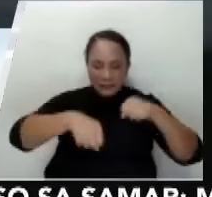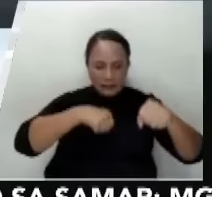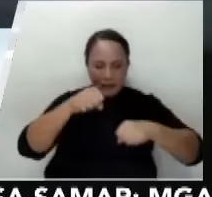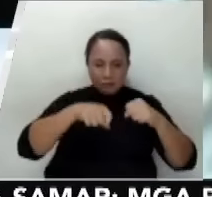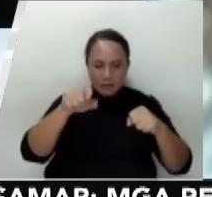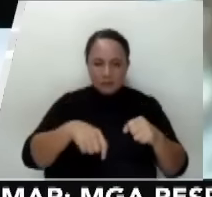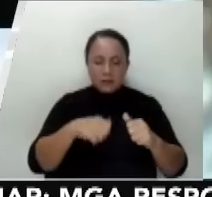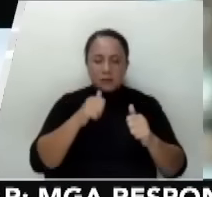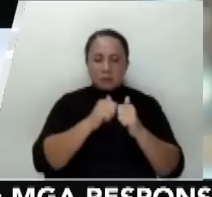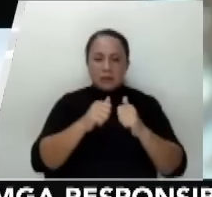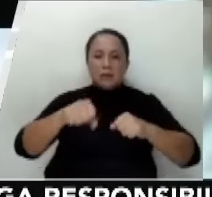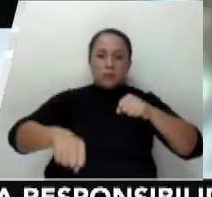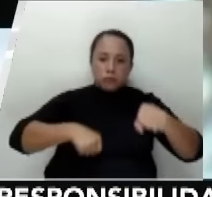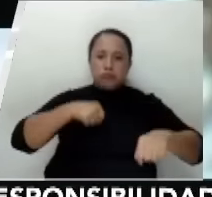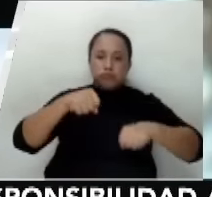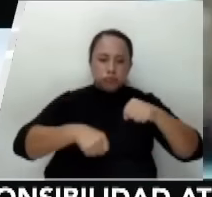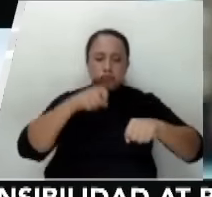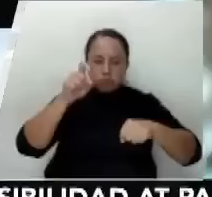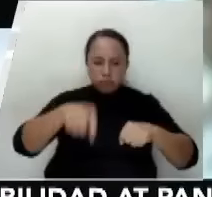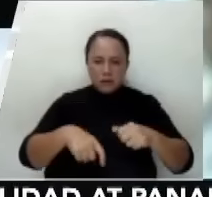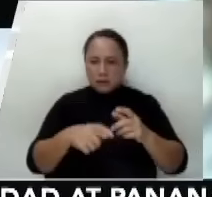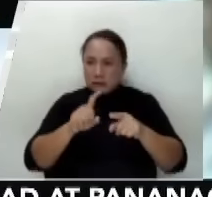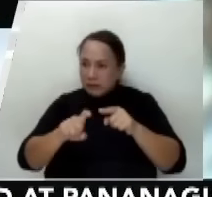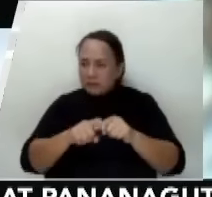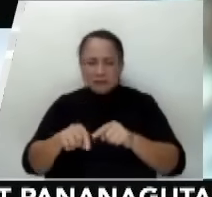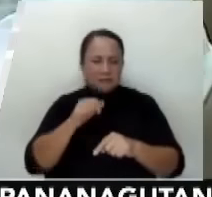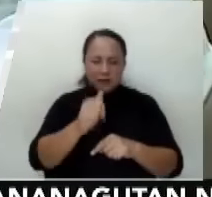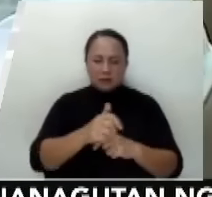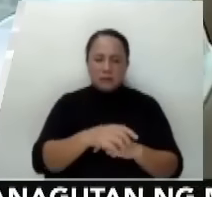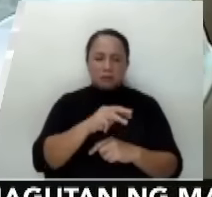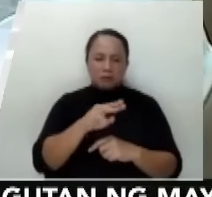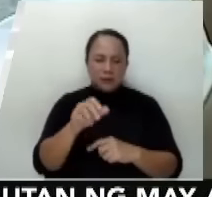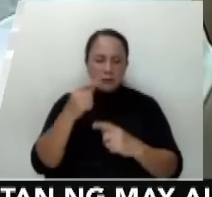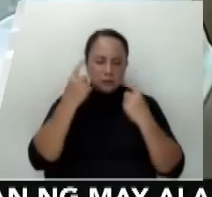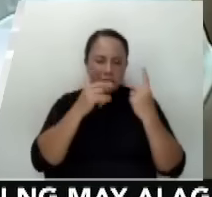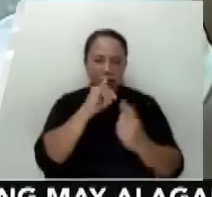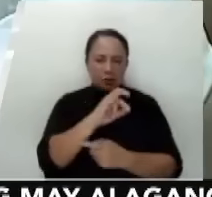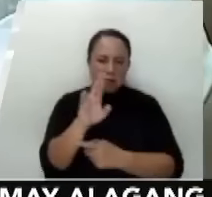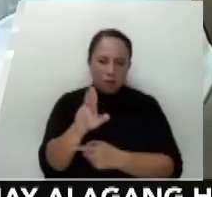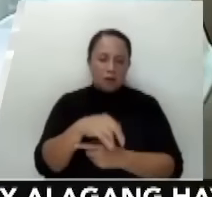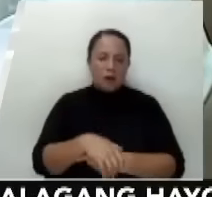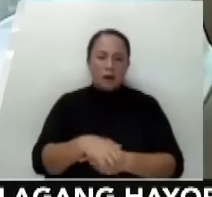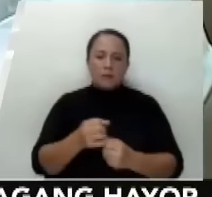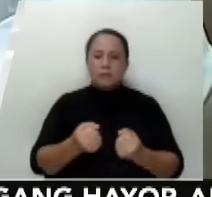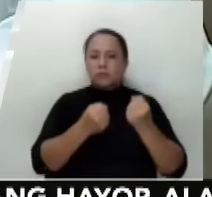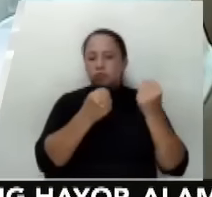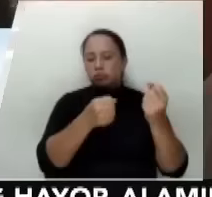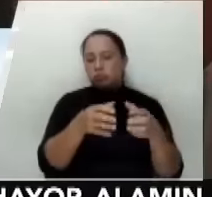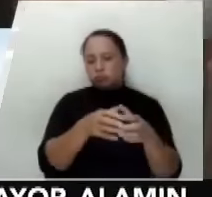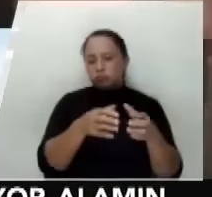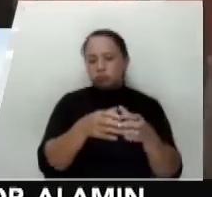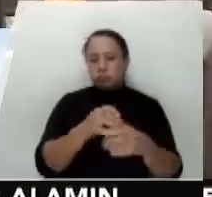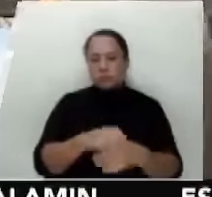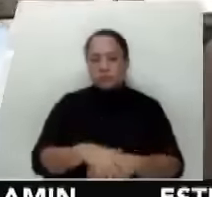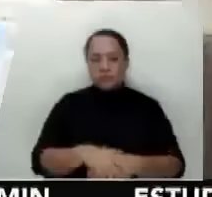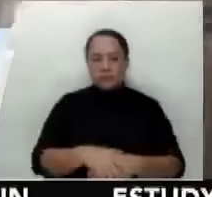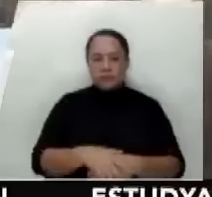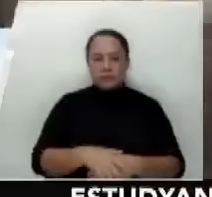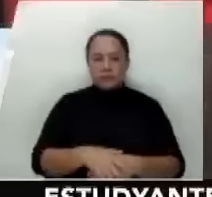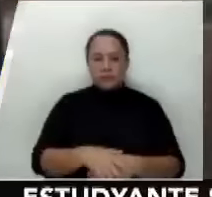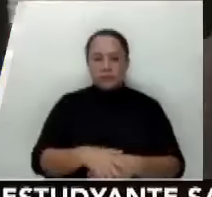pedal assist. Iko-considera rin daw ng MMDA sa IRR ang mga suhestyon ng grupo sa IRR. Eh, wala